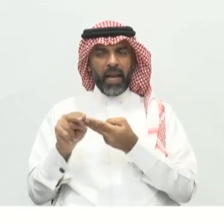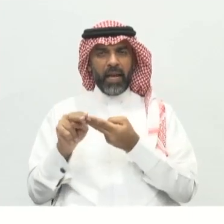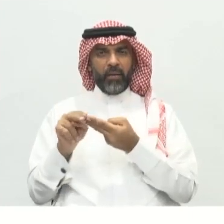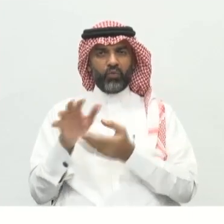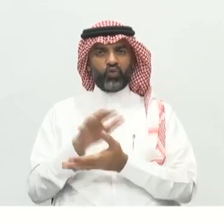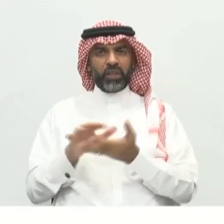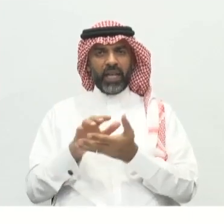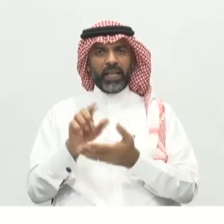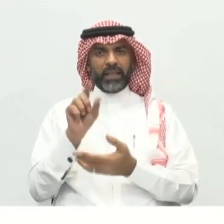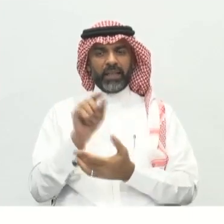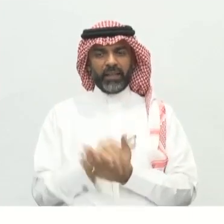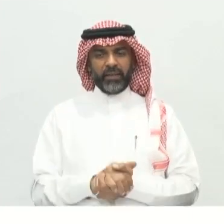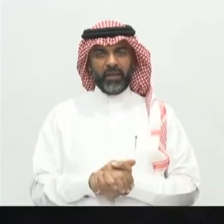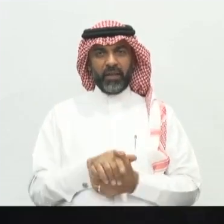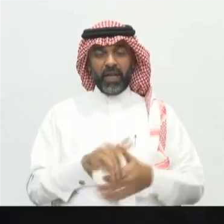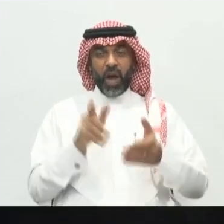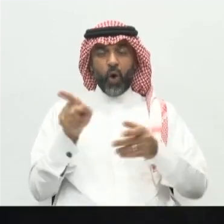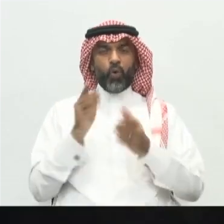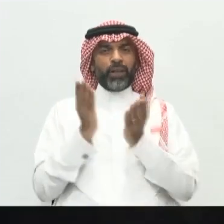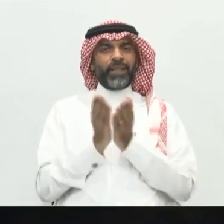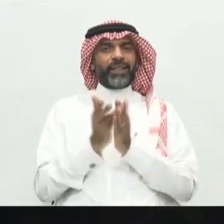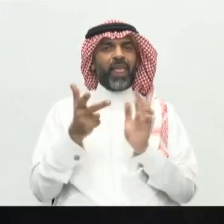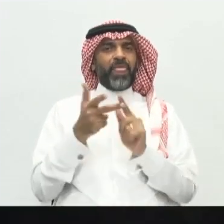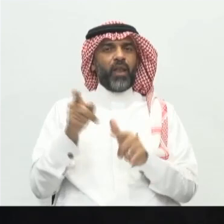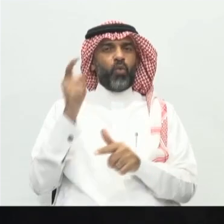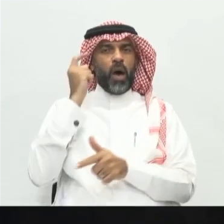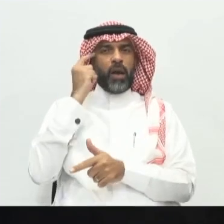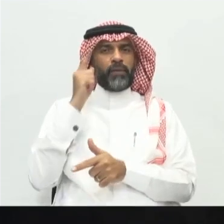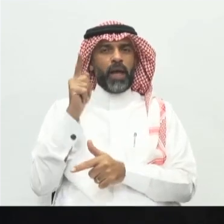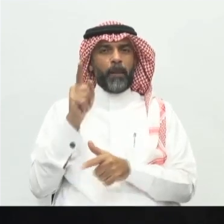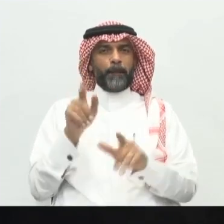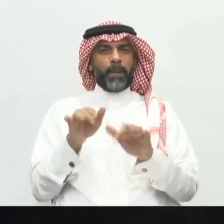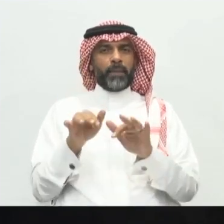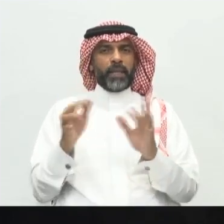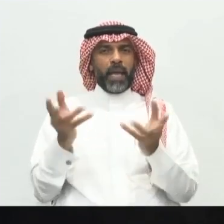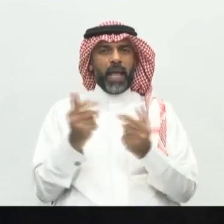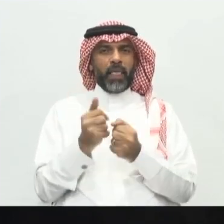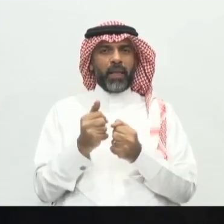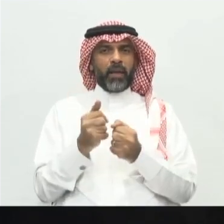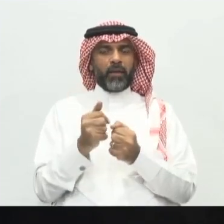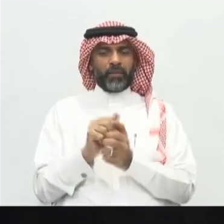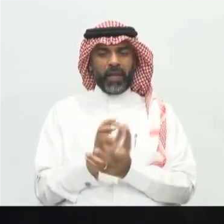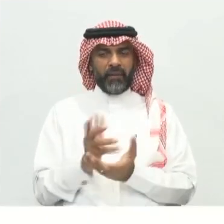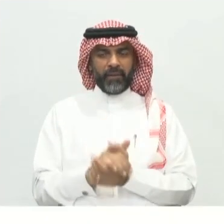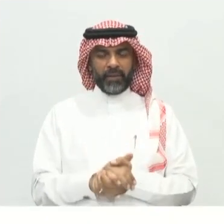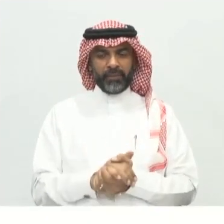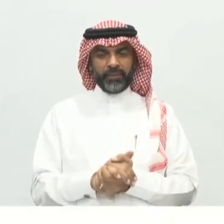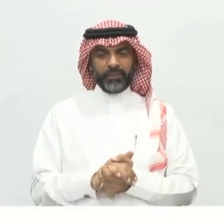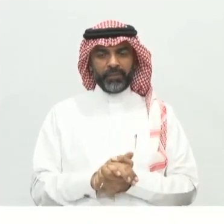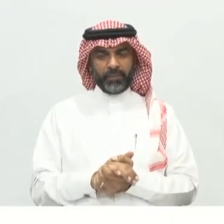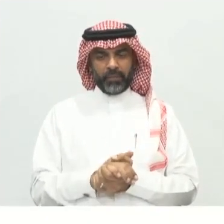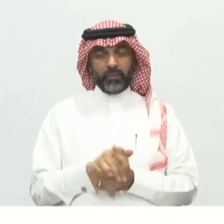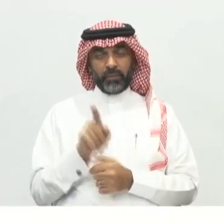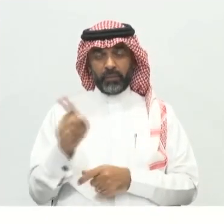المعقده في الدرس الثالث تعرفنا على البرمجه الرياضيه وقمنا باستخدامها هذه البرمجه